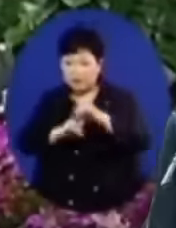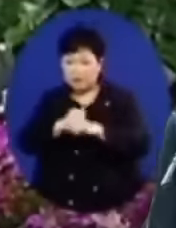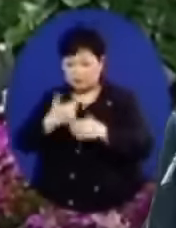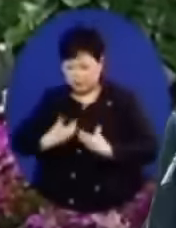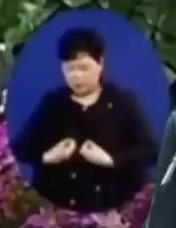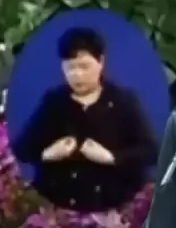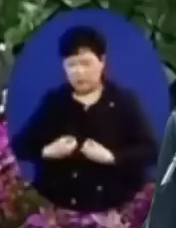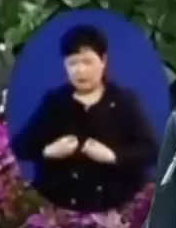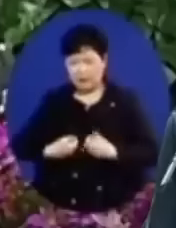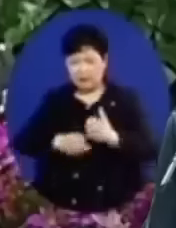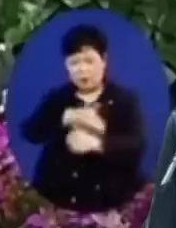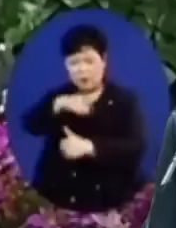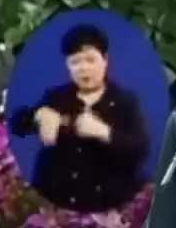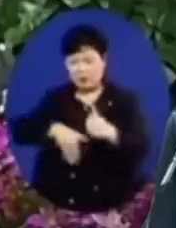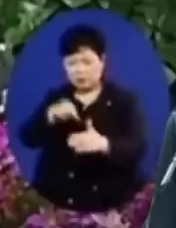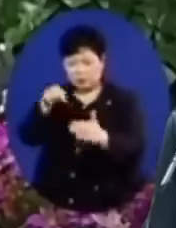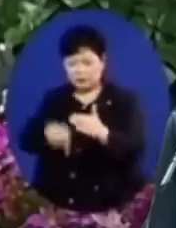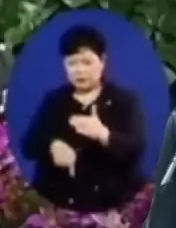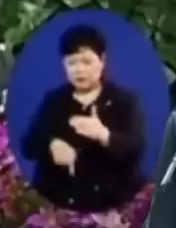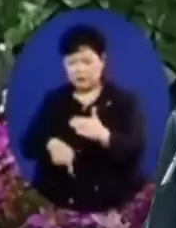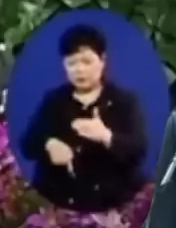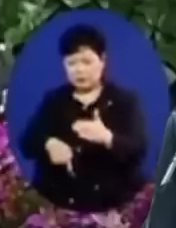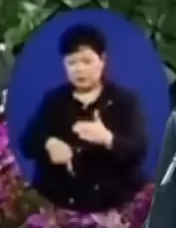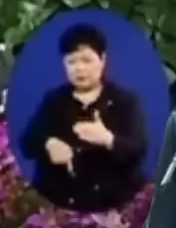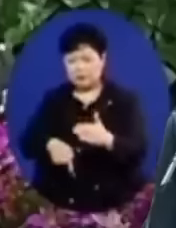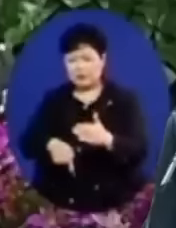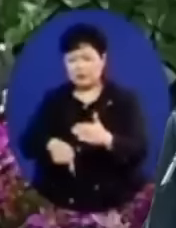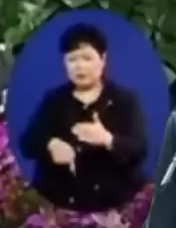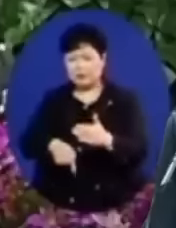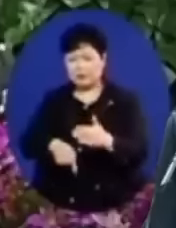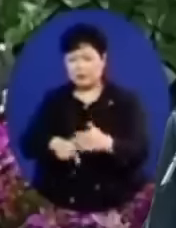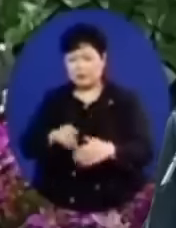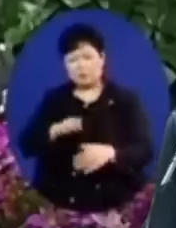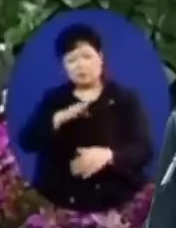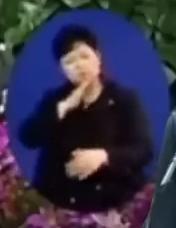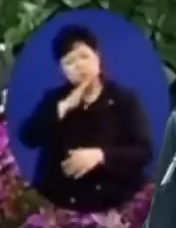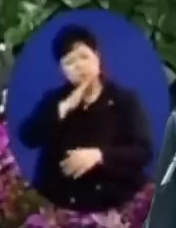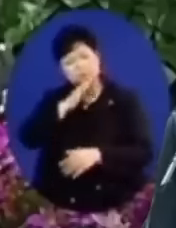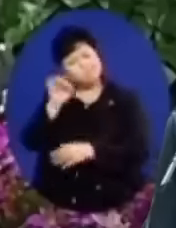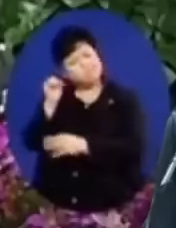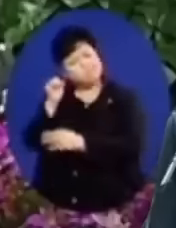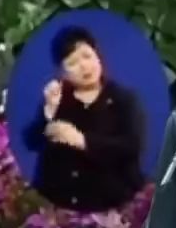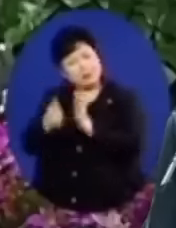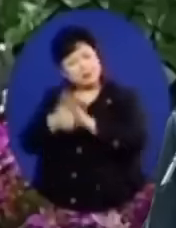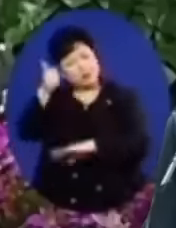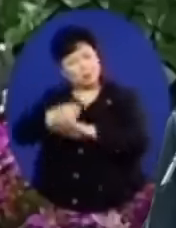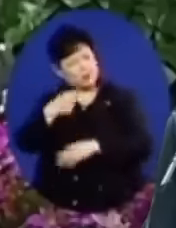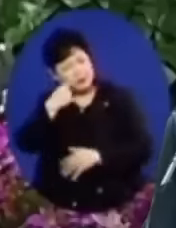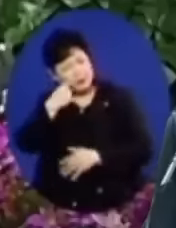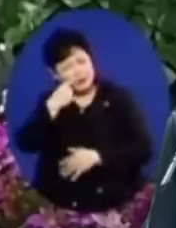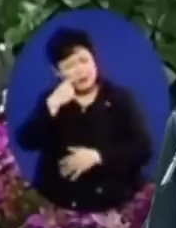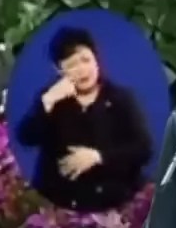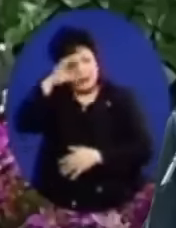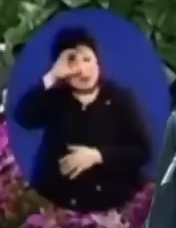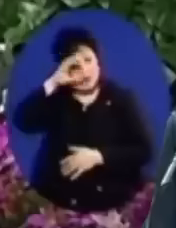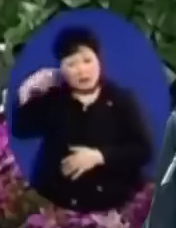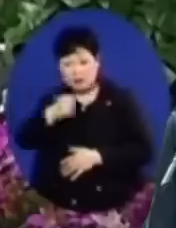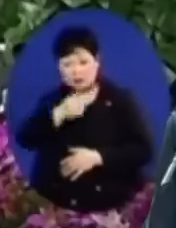절망적인 상황에 처한 일을 보고 도저히 이 일은 성공 못한다, 계란으로 바위를 치는 것